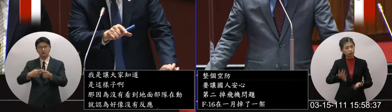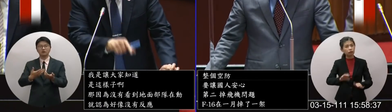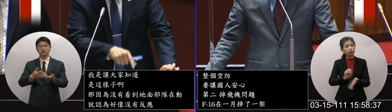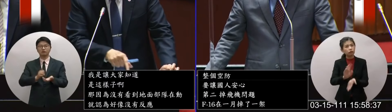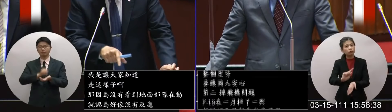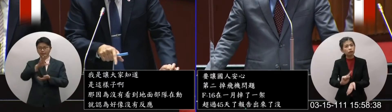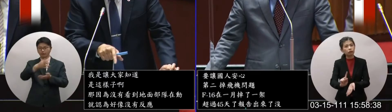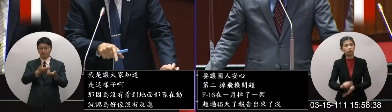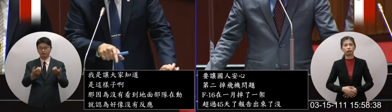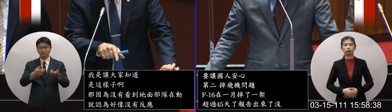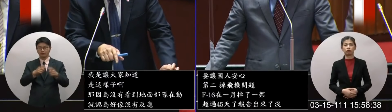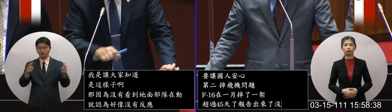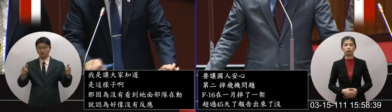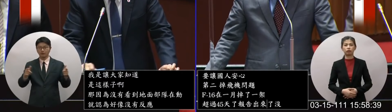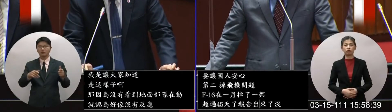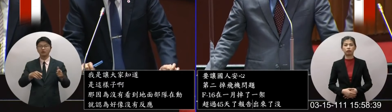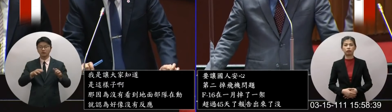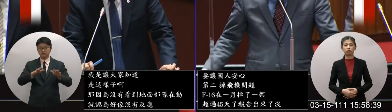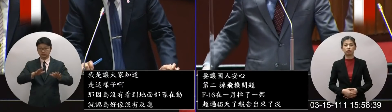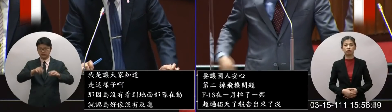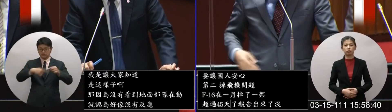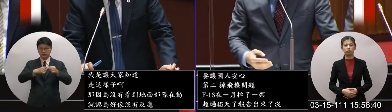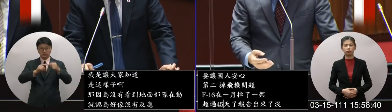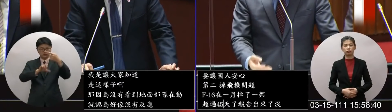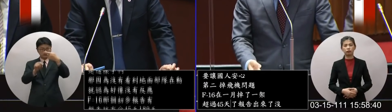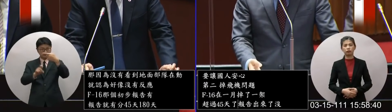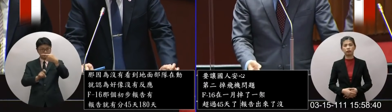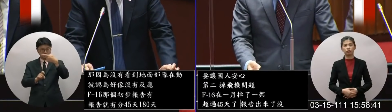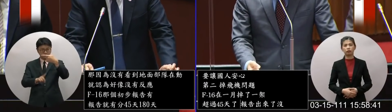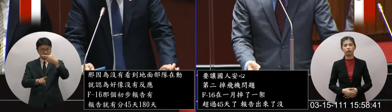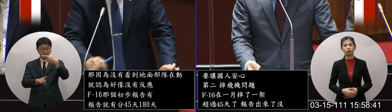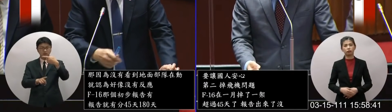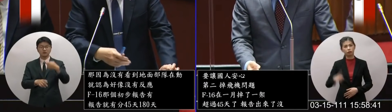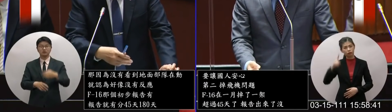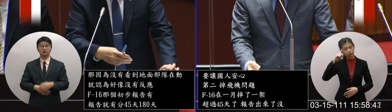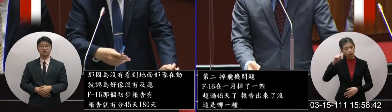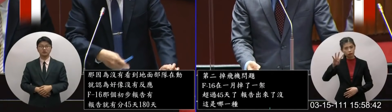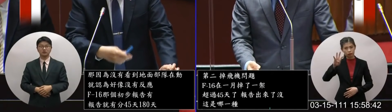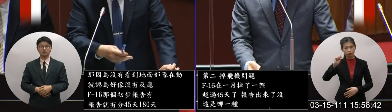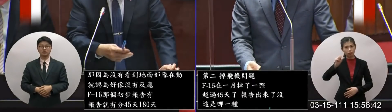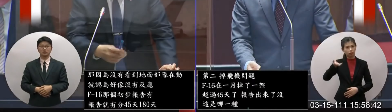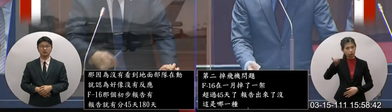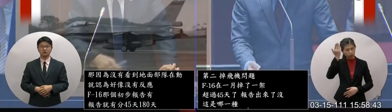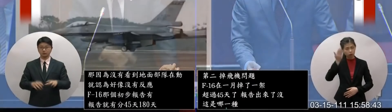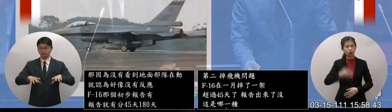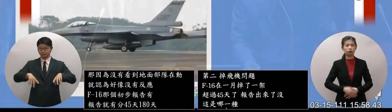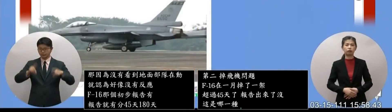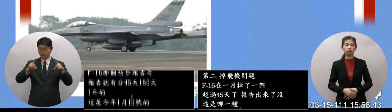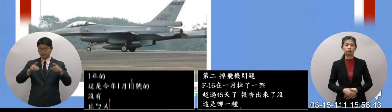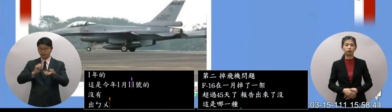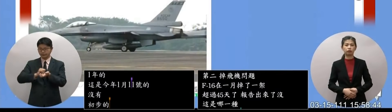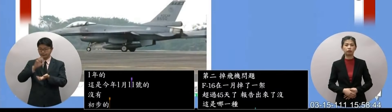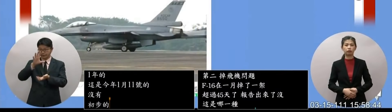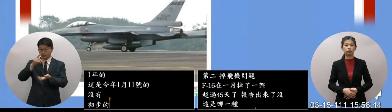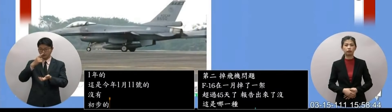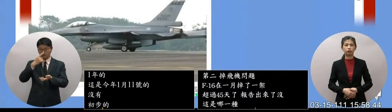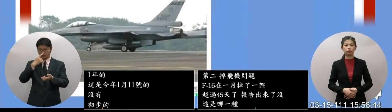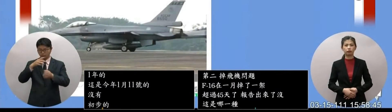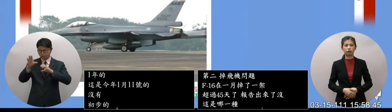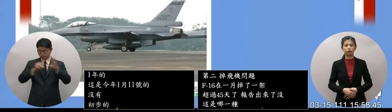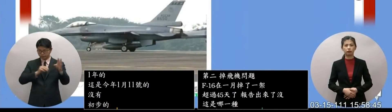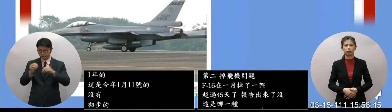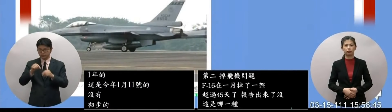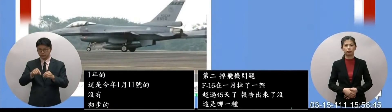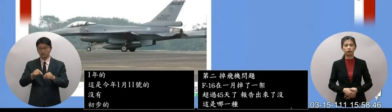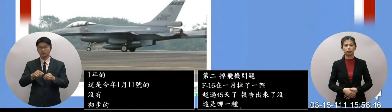这是哪一种？ 就是。今年1月11号的吧。 对啊，那已经超过45天了吧？ 没有，初步我们了解，但是要经